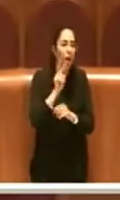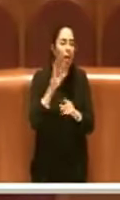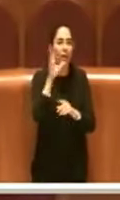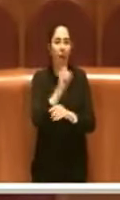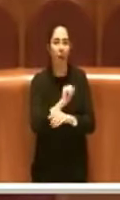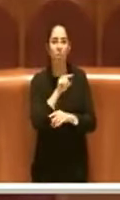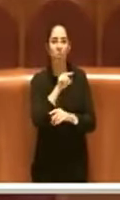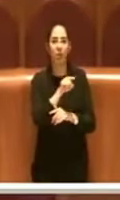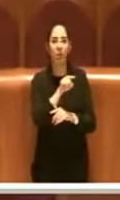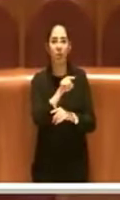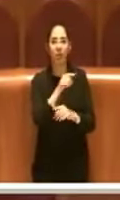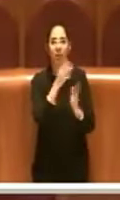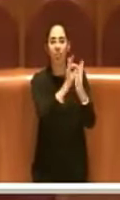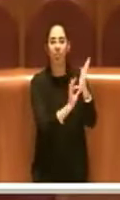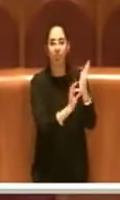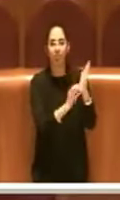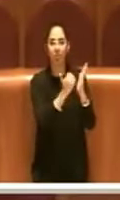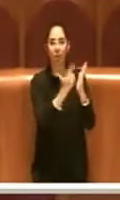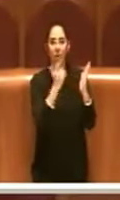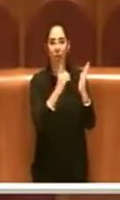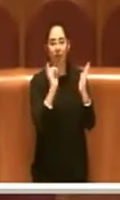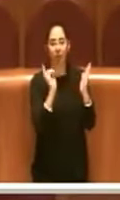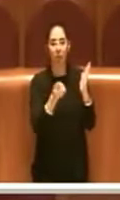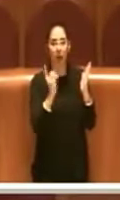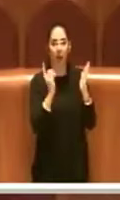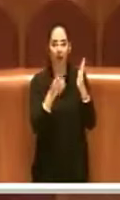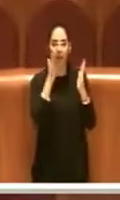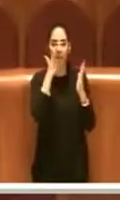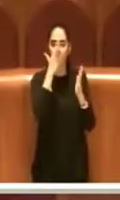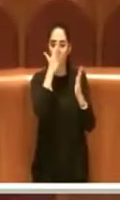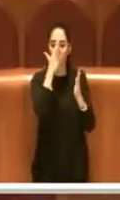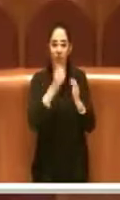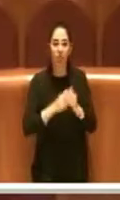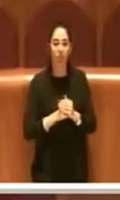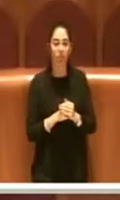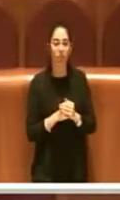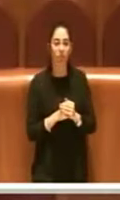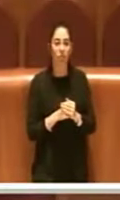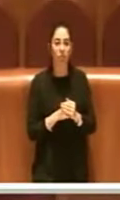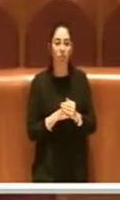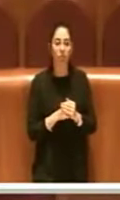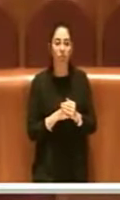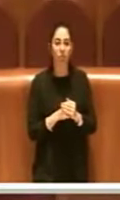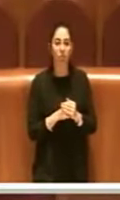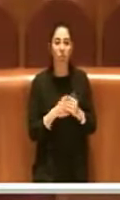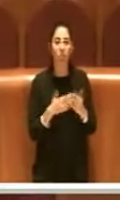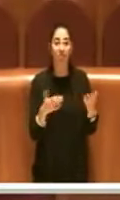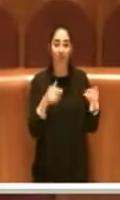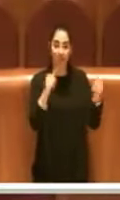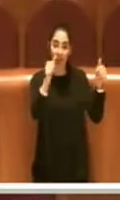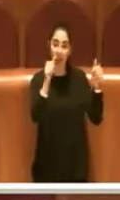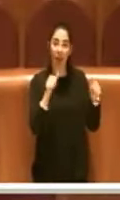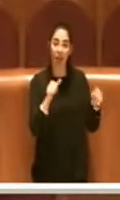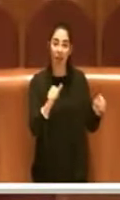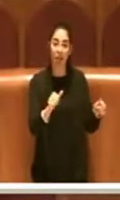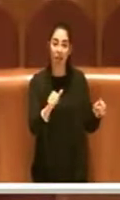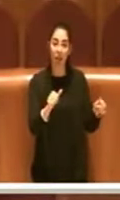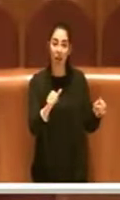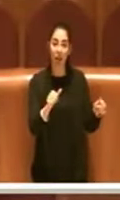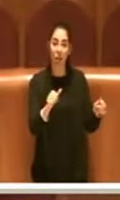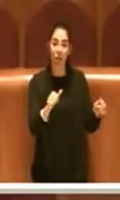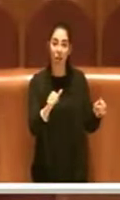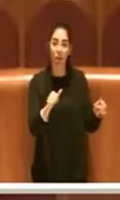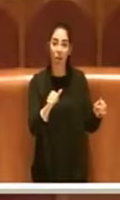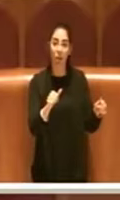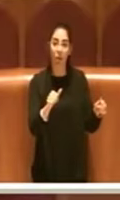cognizione di queste norme, diciamo, igieniche di base. Allo stesso tempo questo cartello sarà